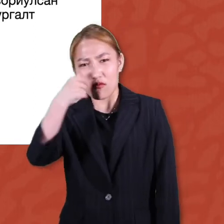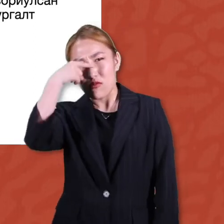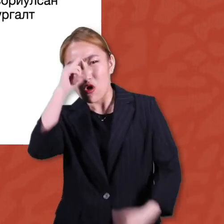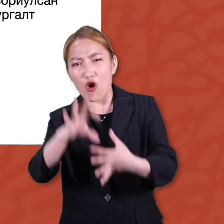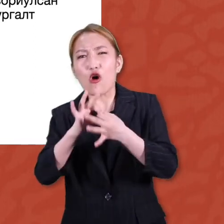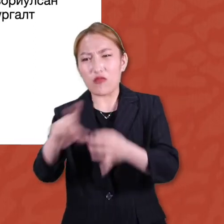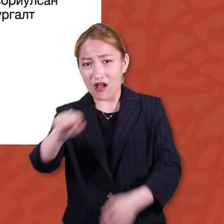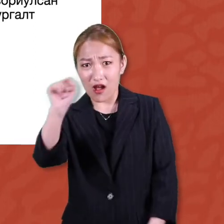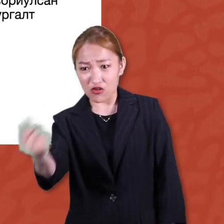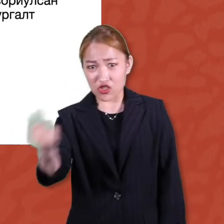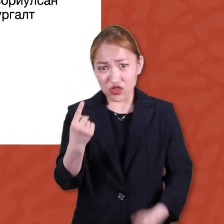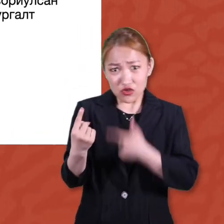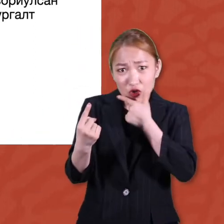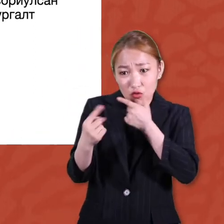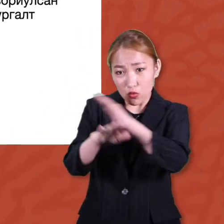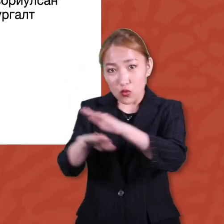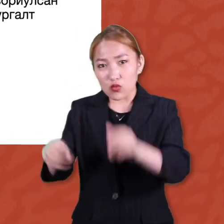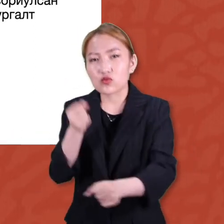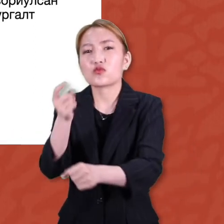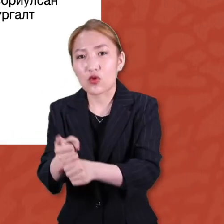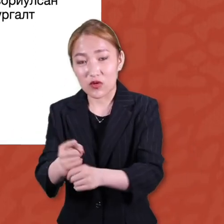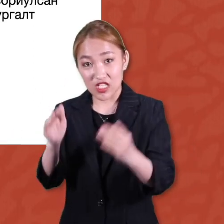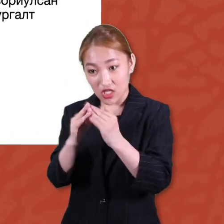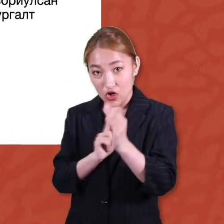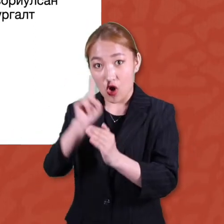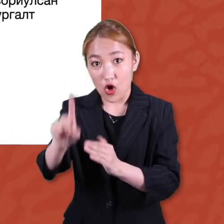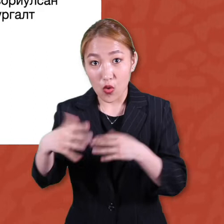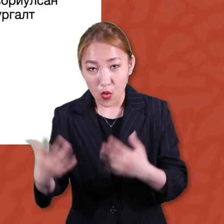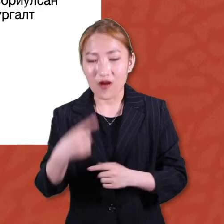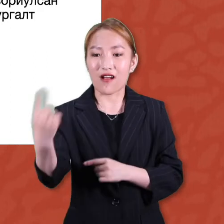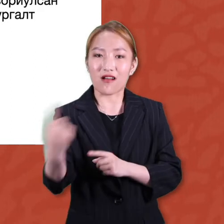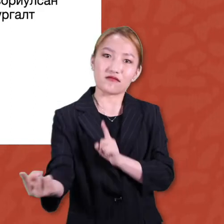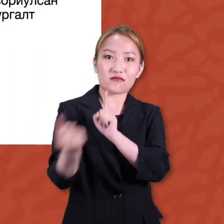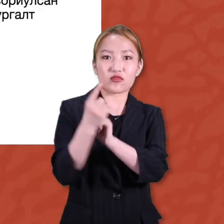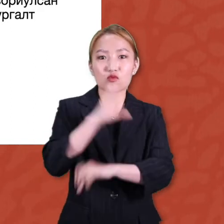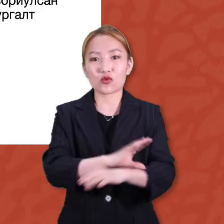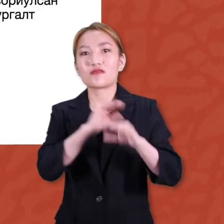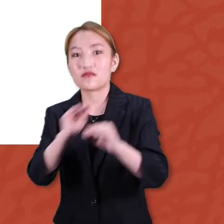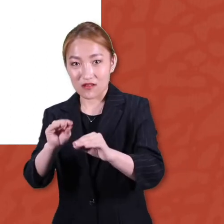очиж чадахгүй суралцагчид зориулсан гэрээр олгох ганцаарчлсан сургалт.